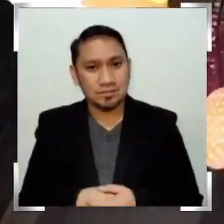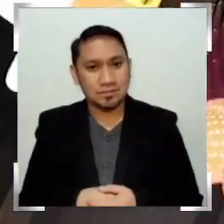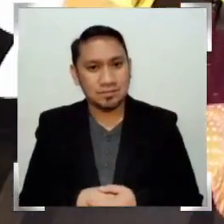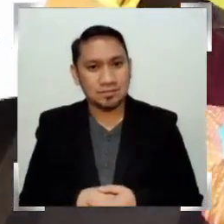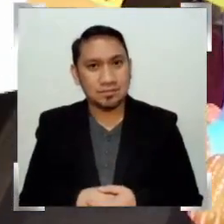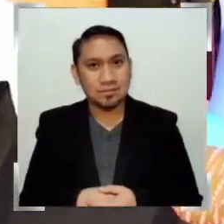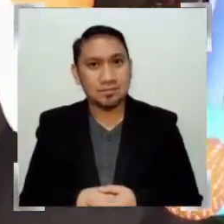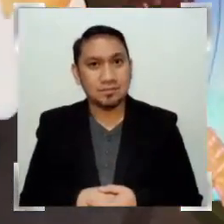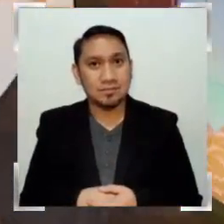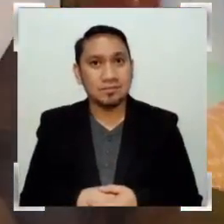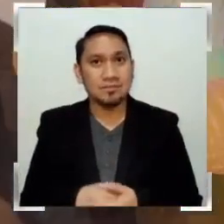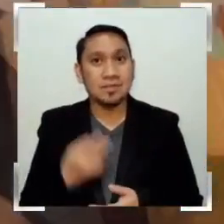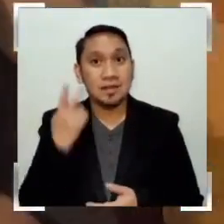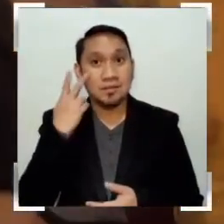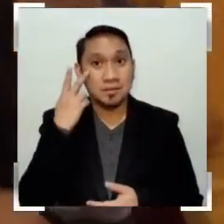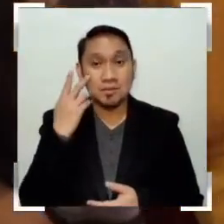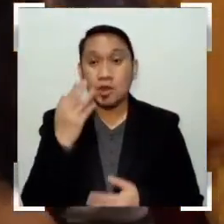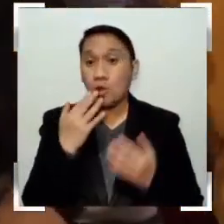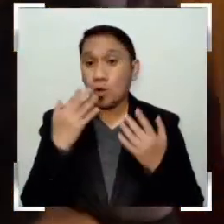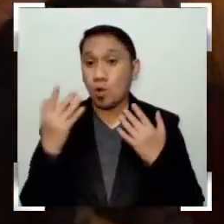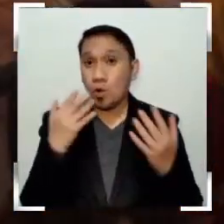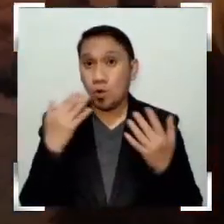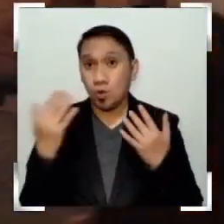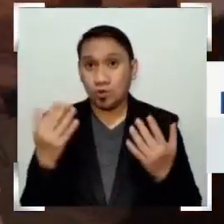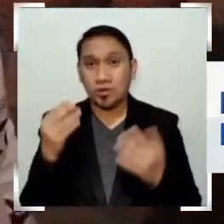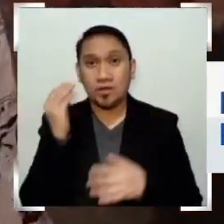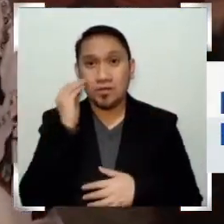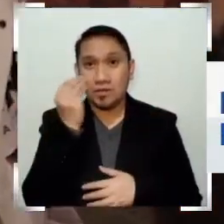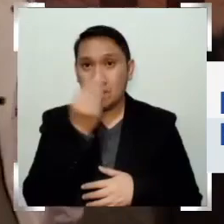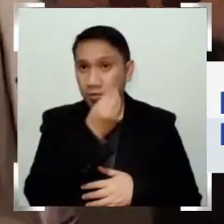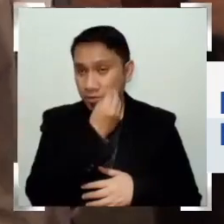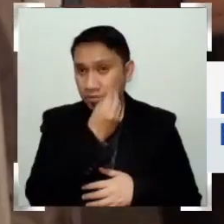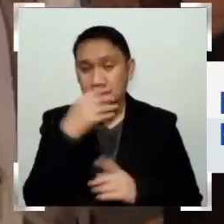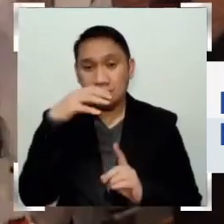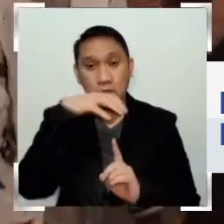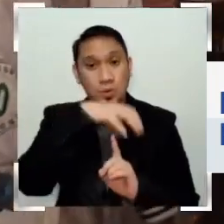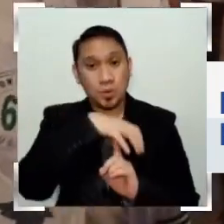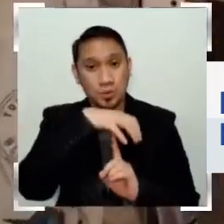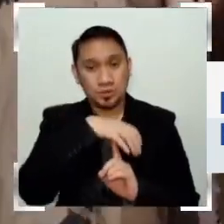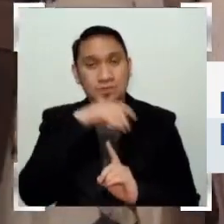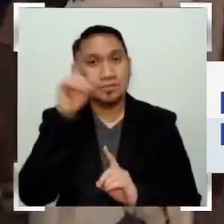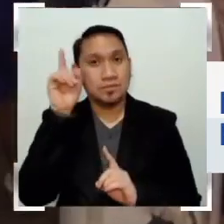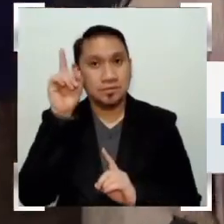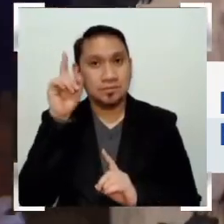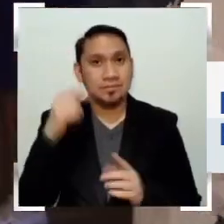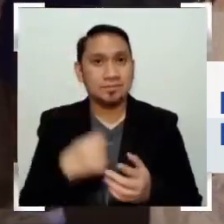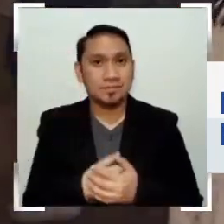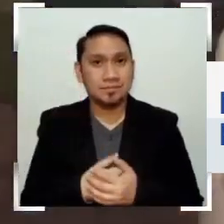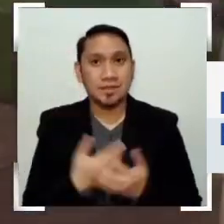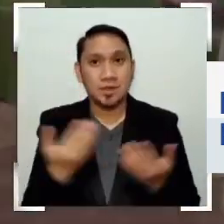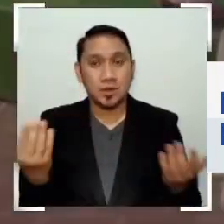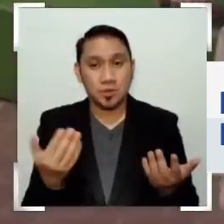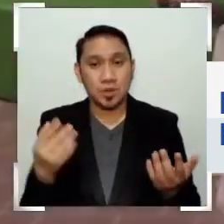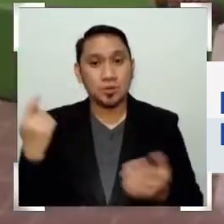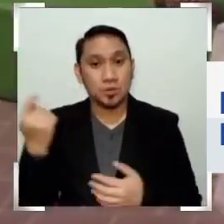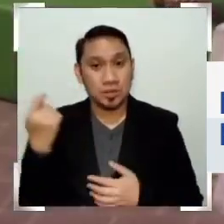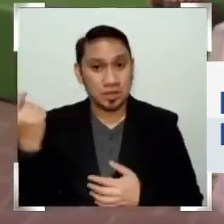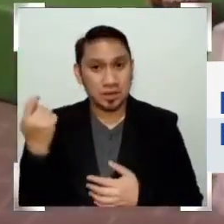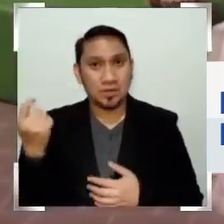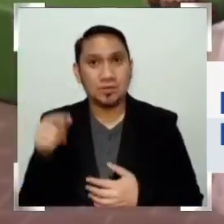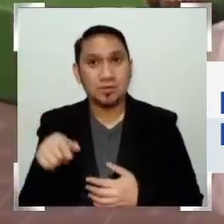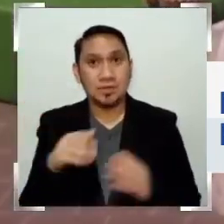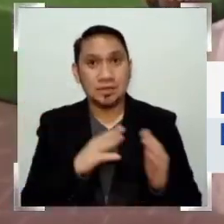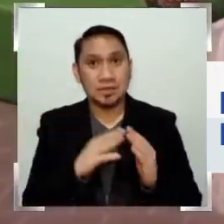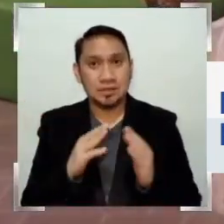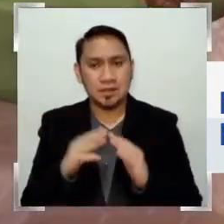Naglalakihan at magkukulay ang mga inflatable na bulaklak at kabuti sa bagong bukas na pasyalan sa Valley Park, Tuguegarao City. Perfect for photo ops